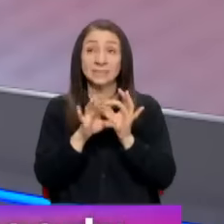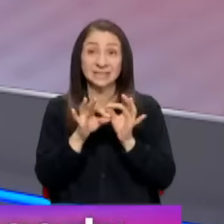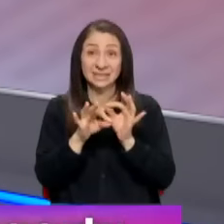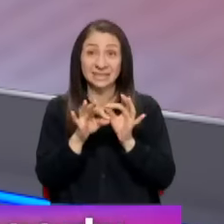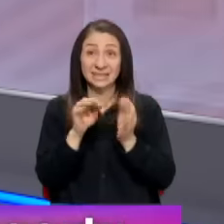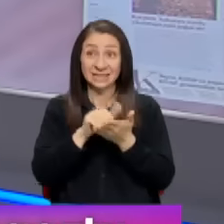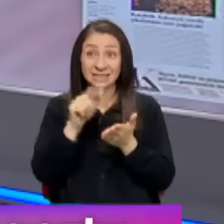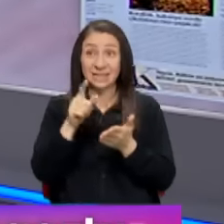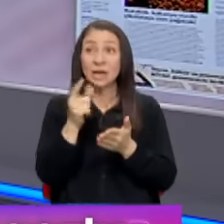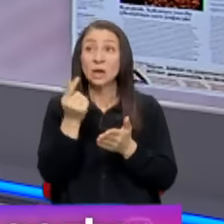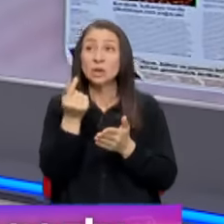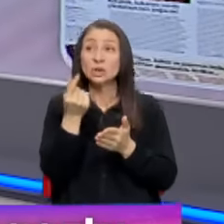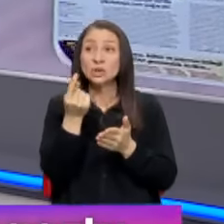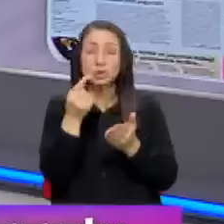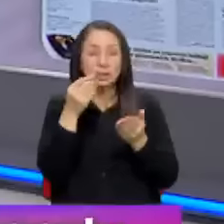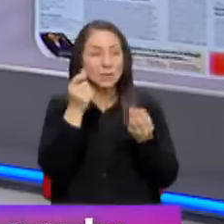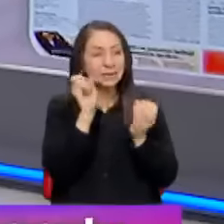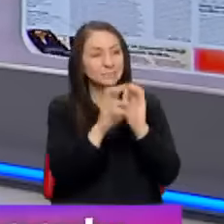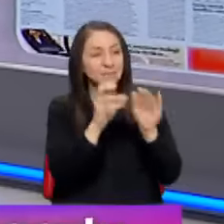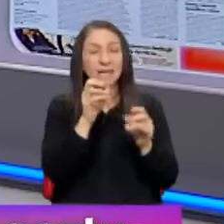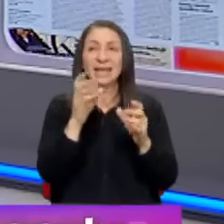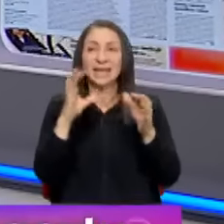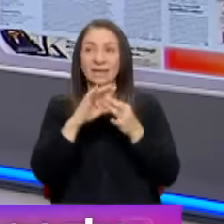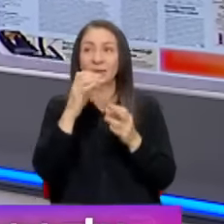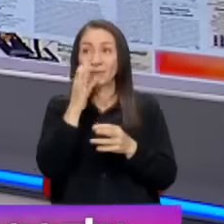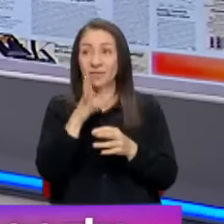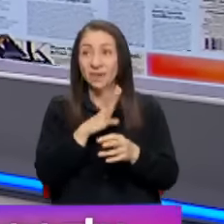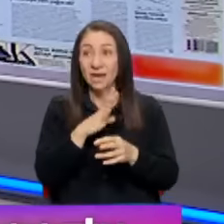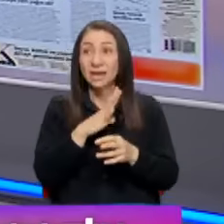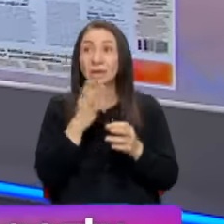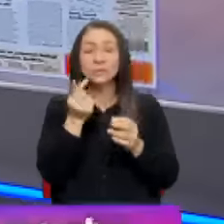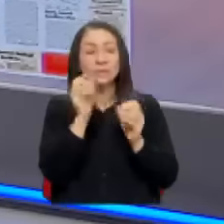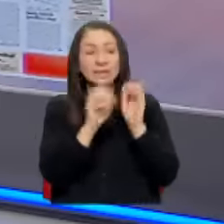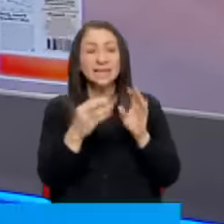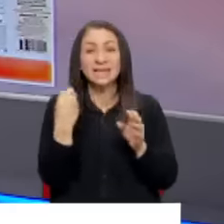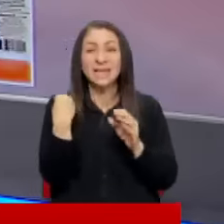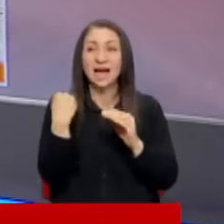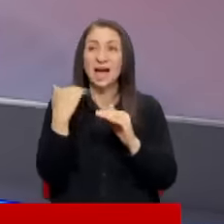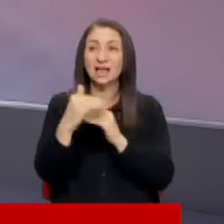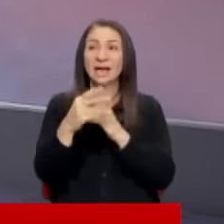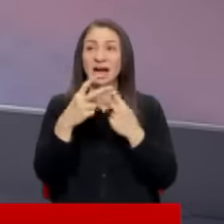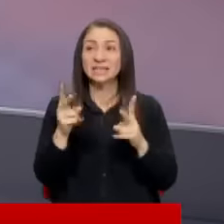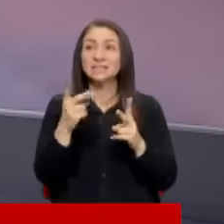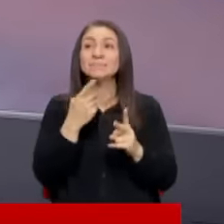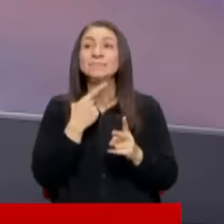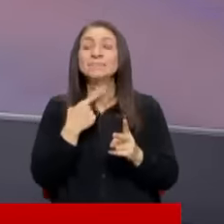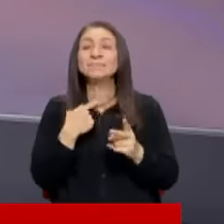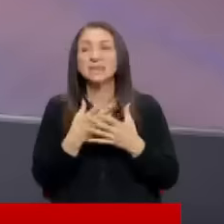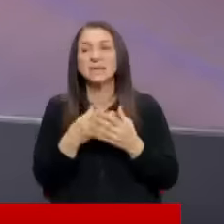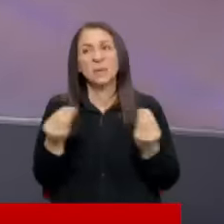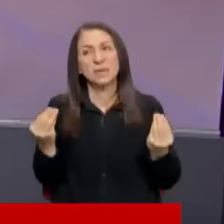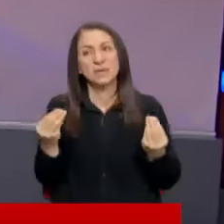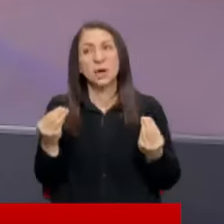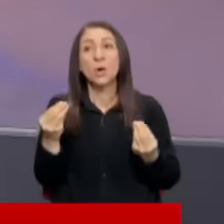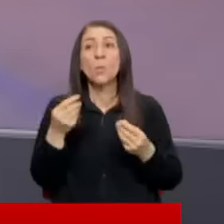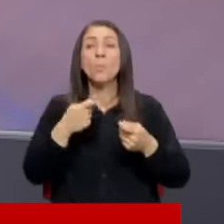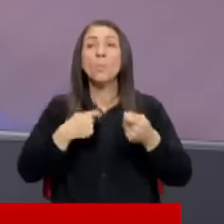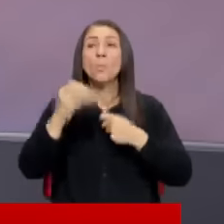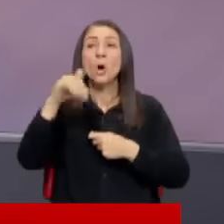gazetesinde de küçük yatırımcı ile ilgili bir haber var. Küçük yatırımcı yeni halka arz iştahını yitirdi.